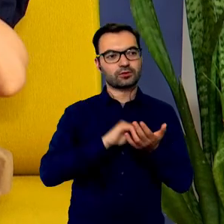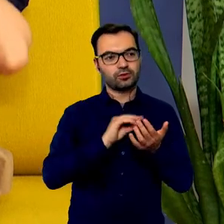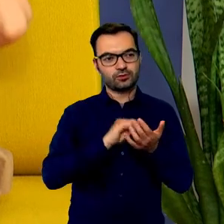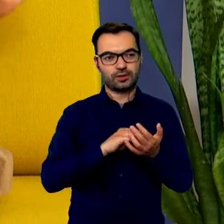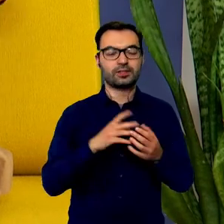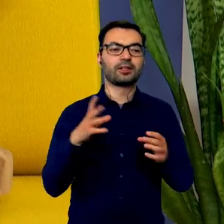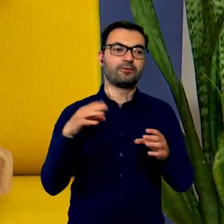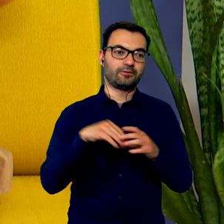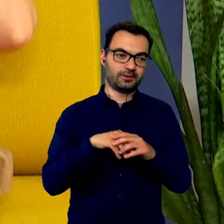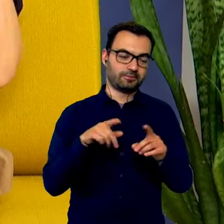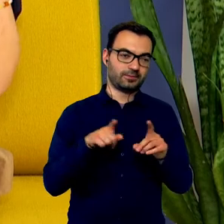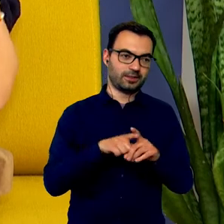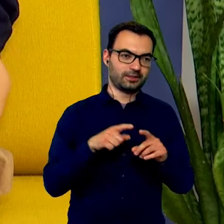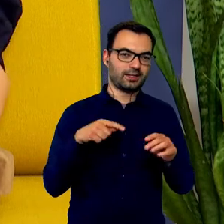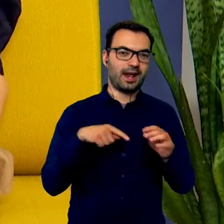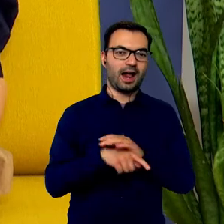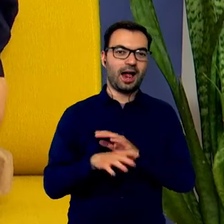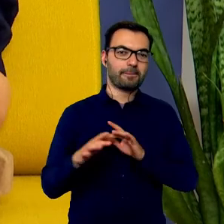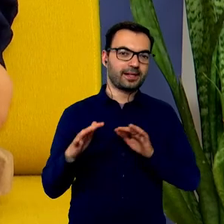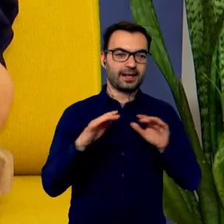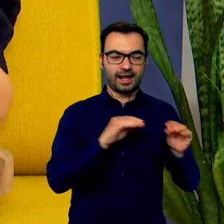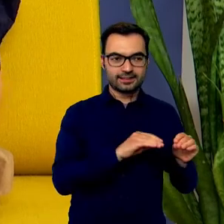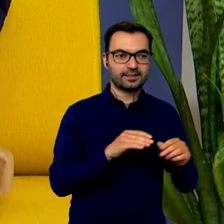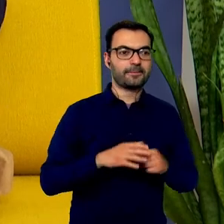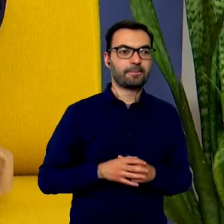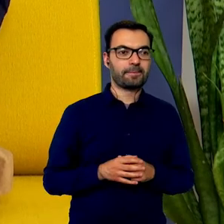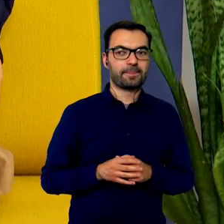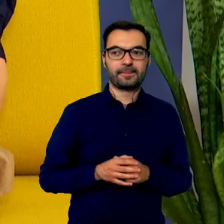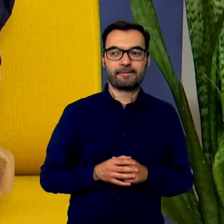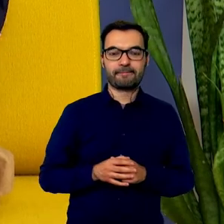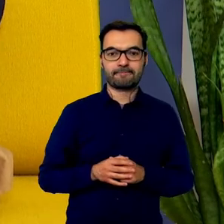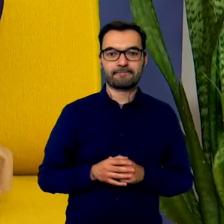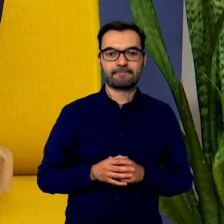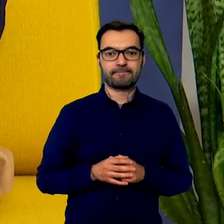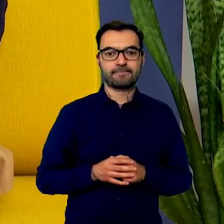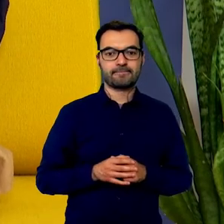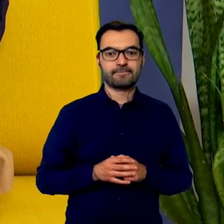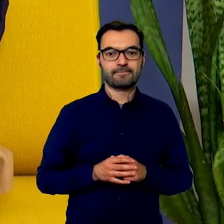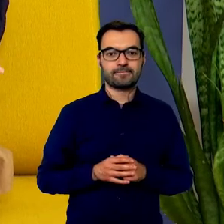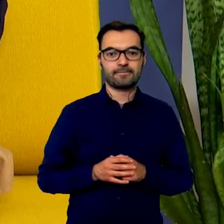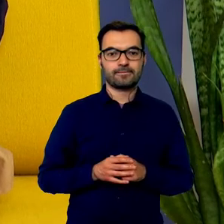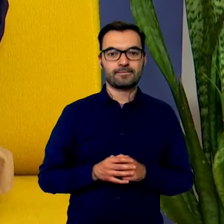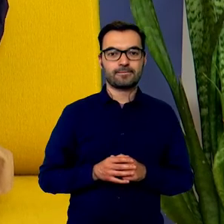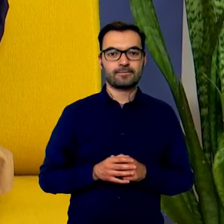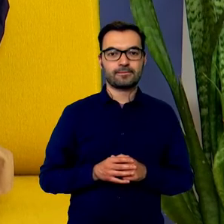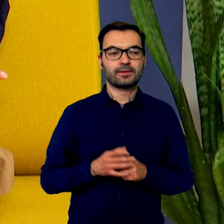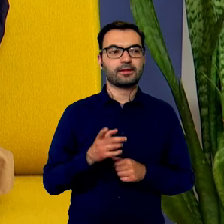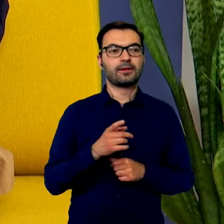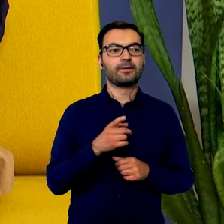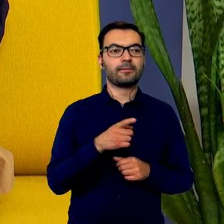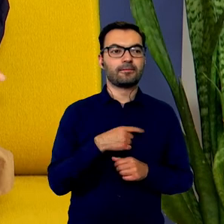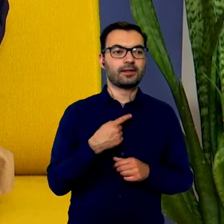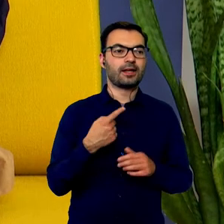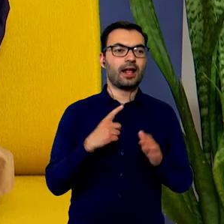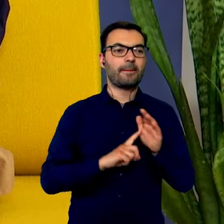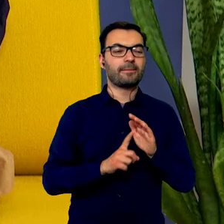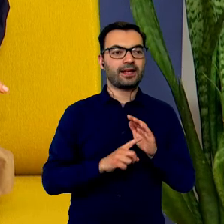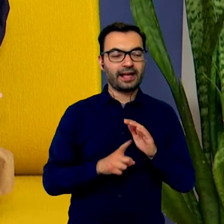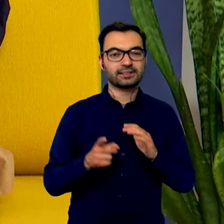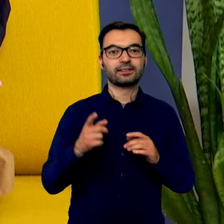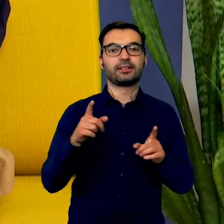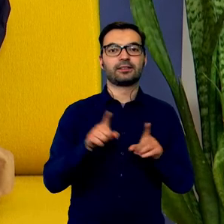tych emigranckich, o których pani wspomniała i o których możemy czytać my z emigranty, ale także pisarskich,